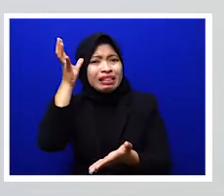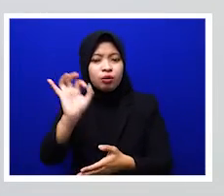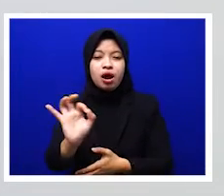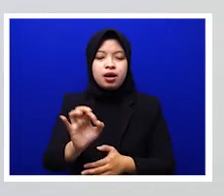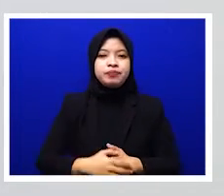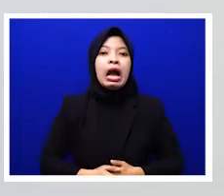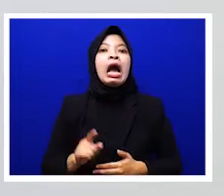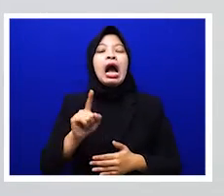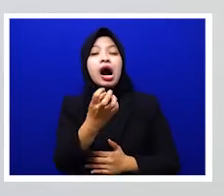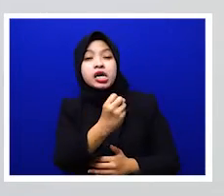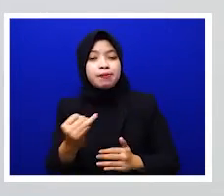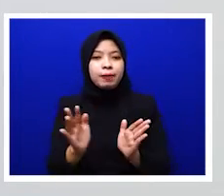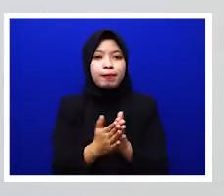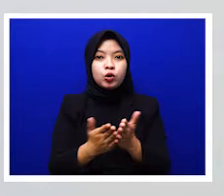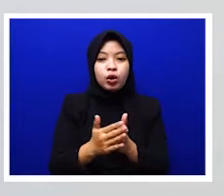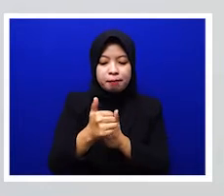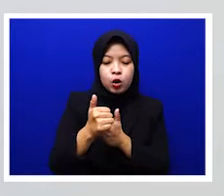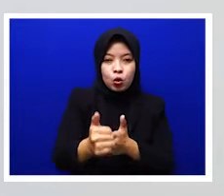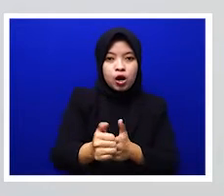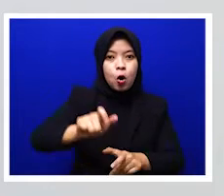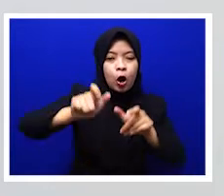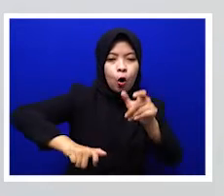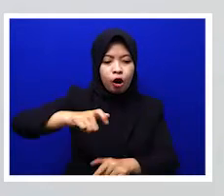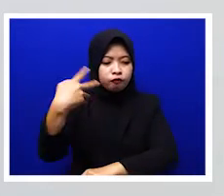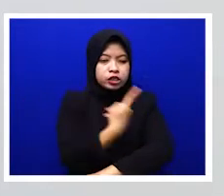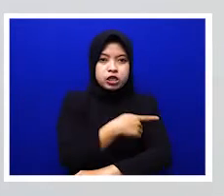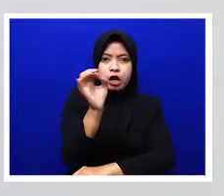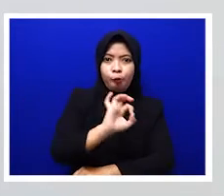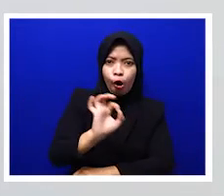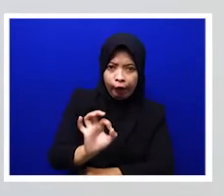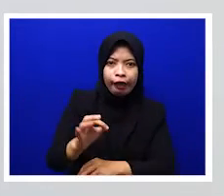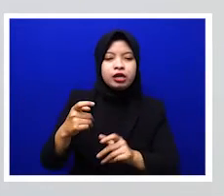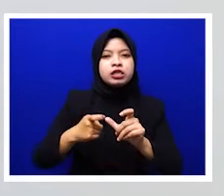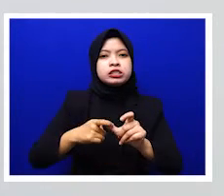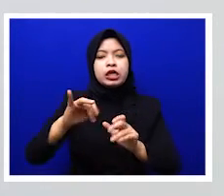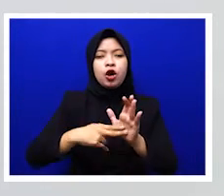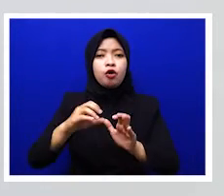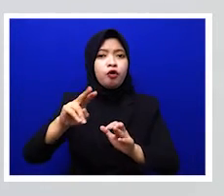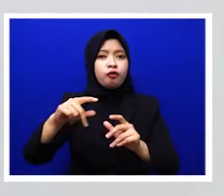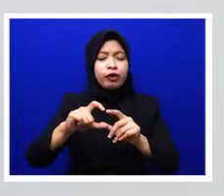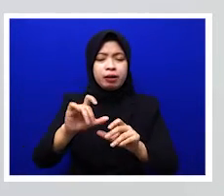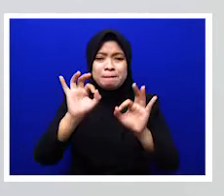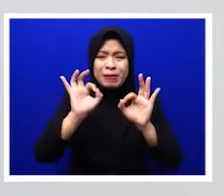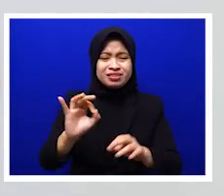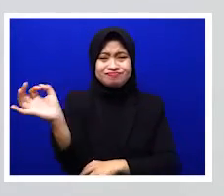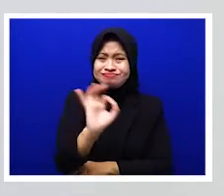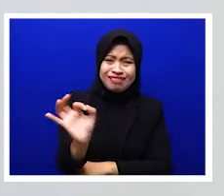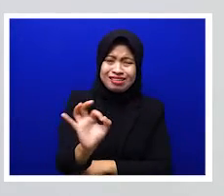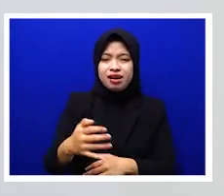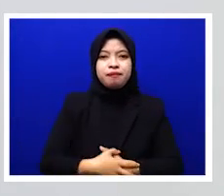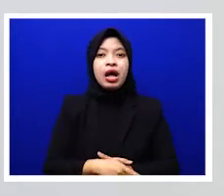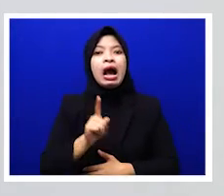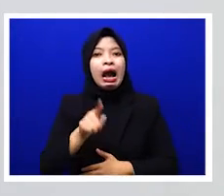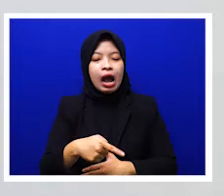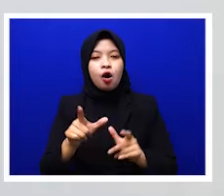beberapa pedoman-pedoman yang disebutkan di situ, orang-orang yang katanya tidak boleh divaksin dengan Sinovac, itu juga tidak tepat ya. Jadi di